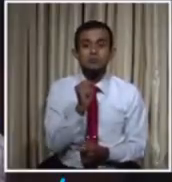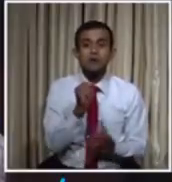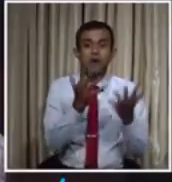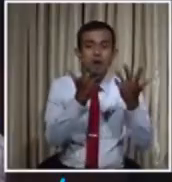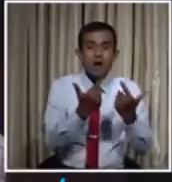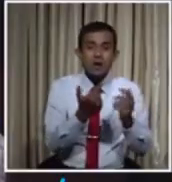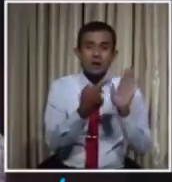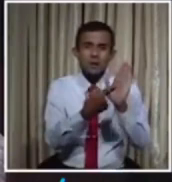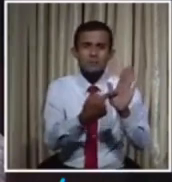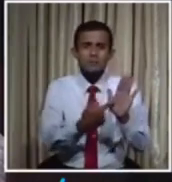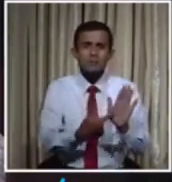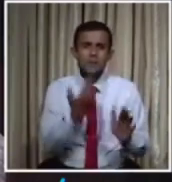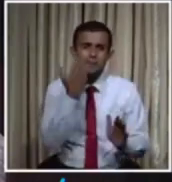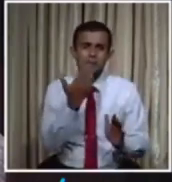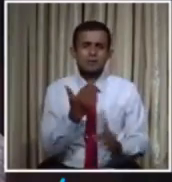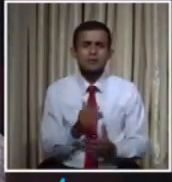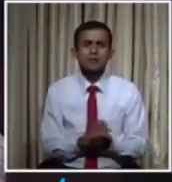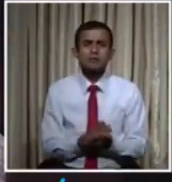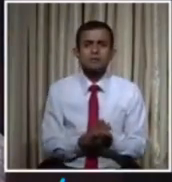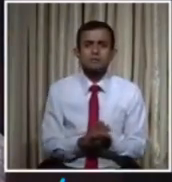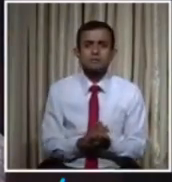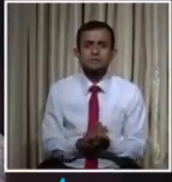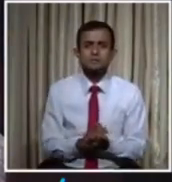ඔප්පු කරලා තිබෙනවා ඇත්ත වශයෙන්ම